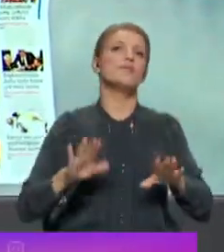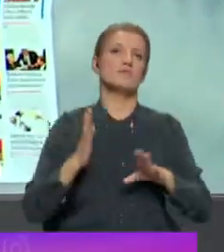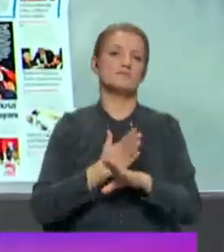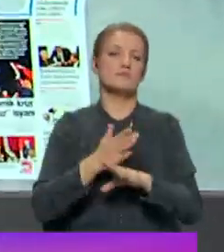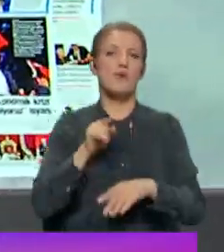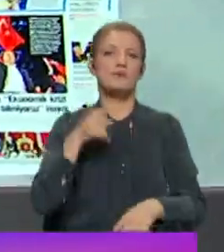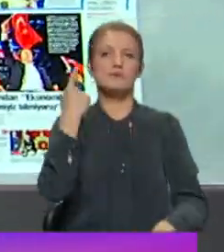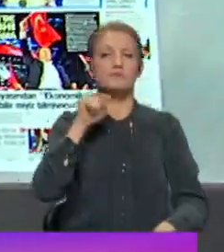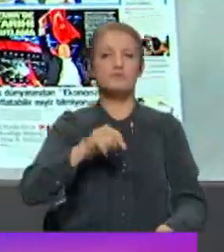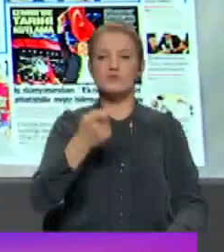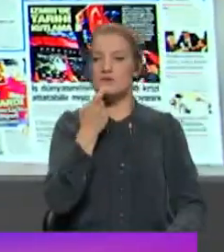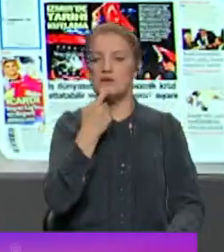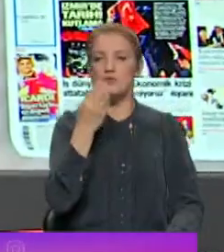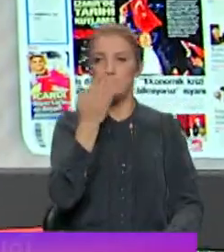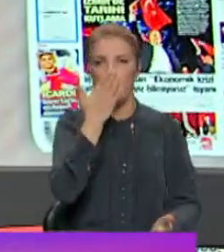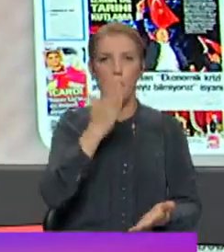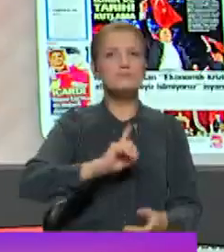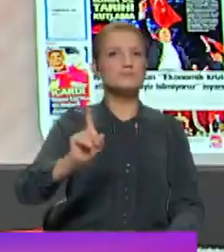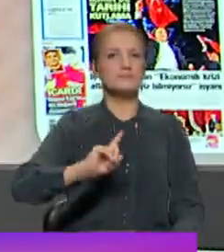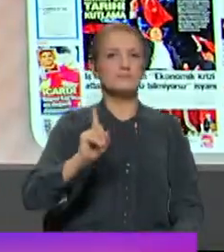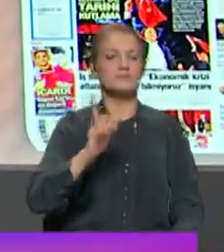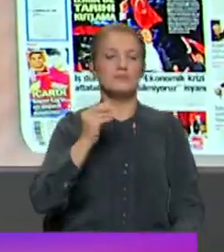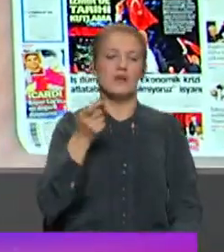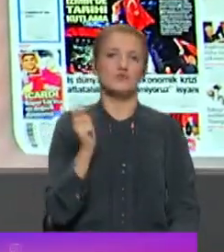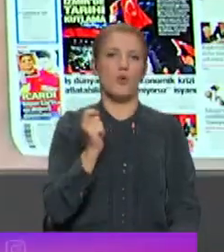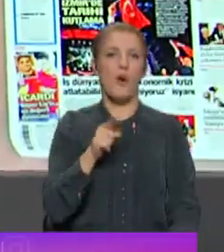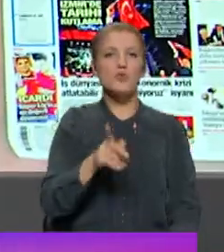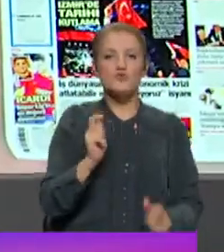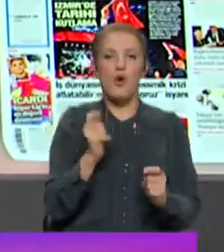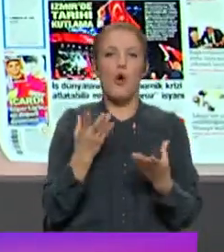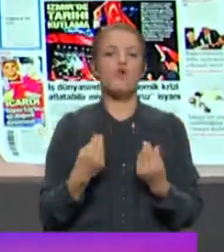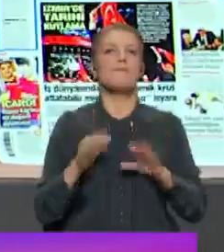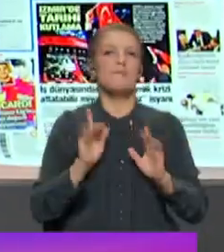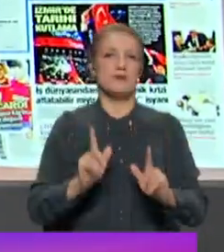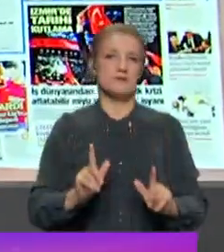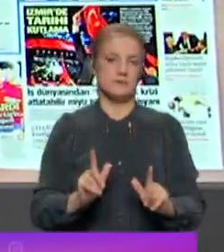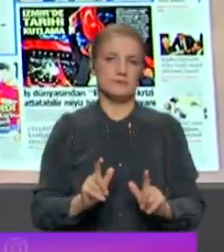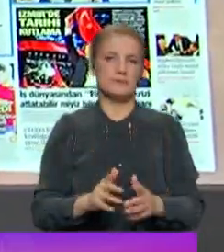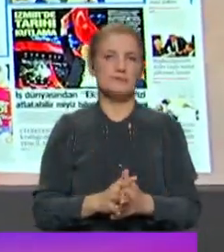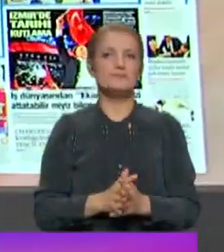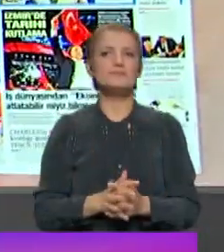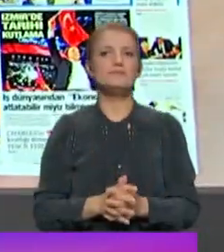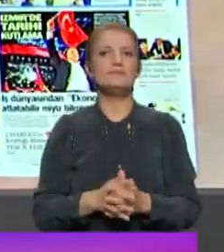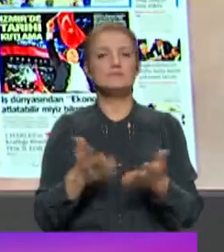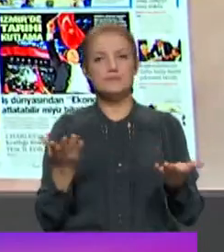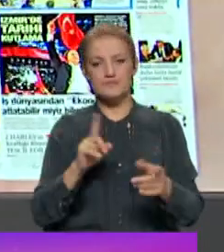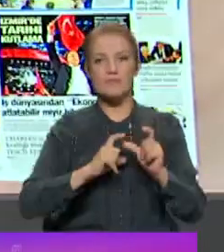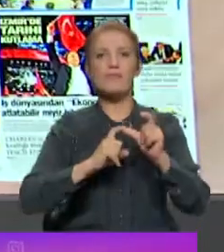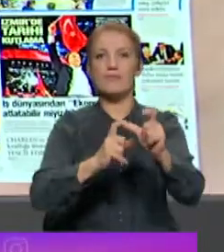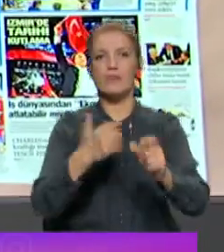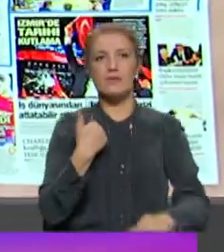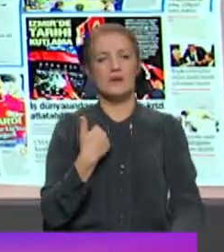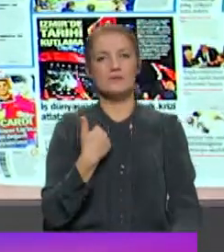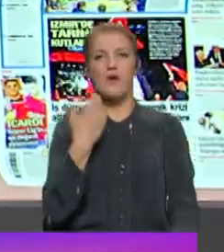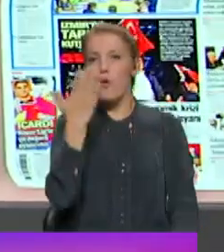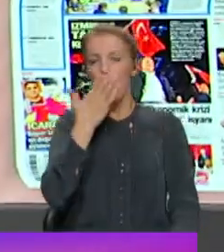O yüzden bu sene çocuk okutmak daha zor ve bu kadar zor olmamalı çocuk okutmak sevgili izleyenler. Soruyorum o zaman,